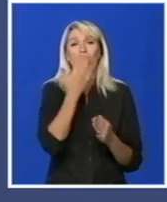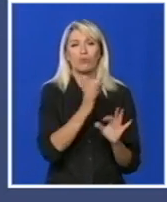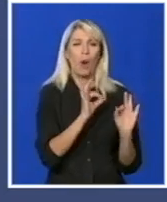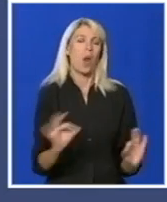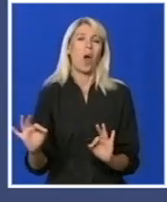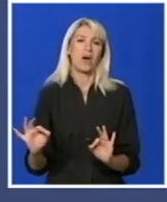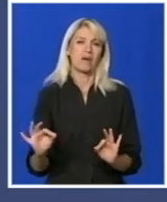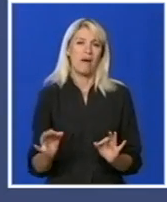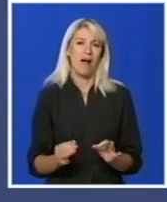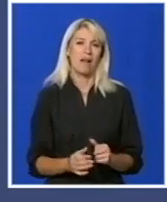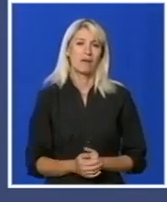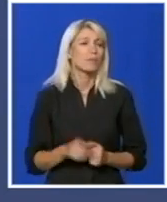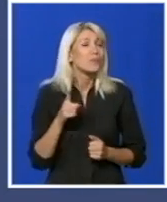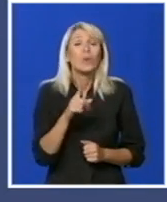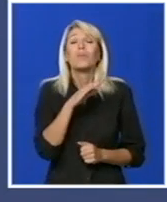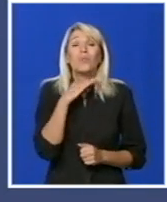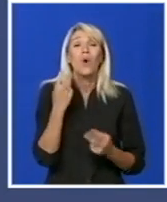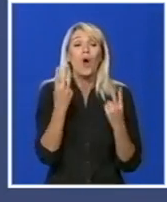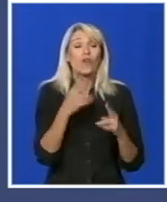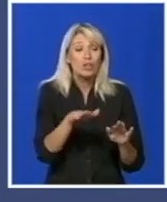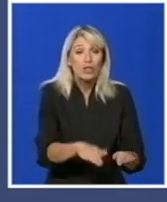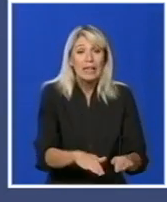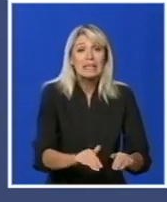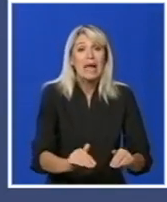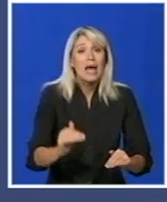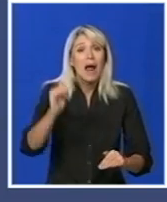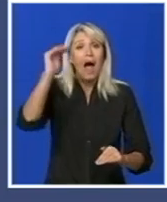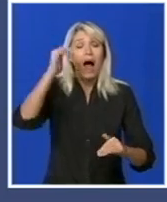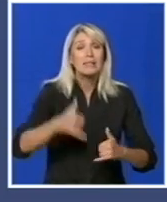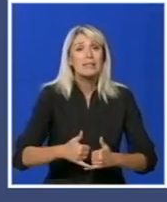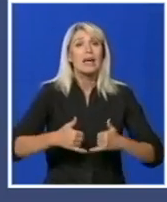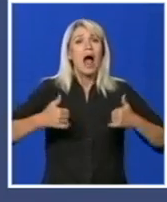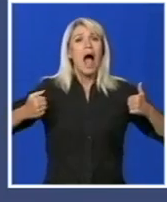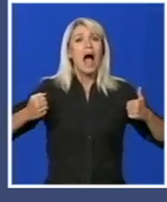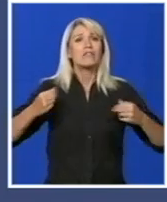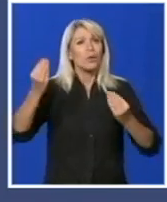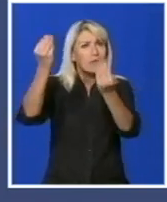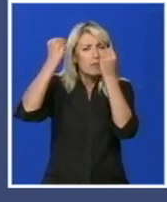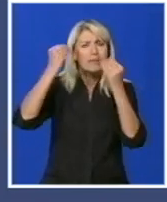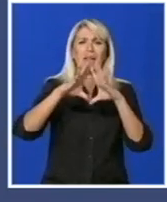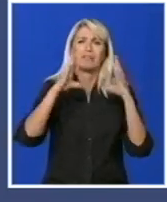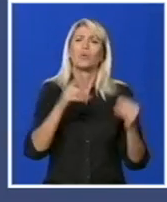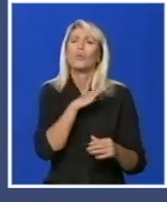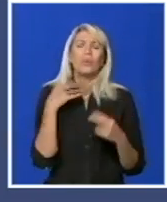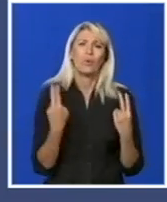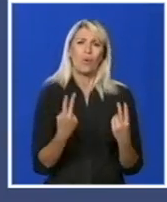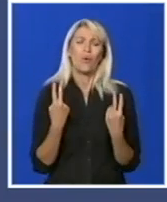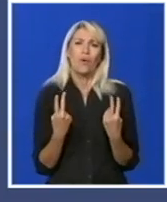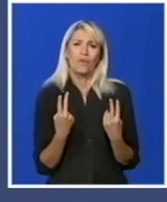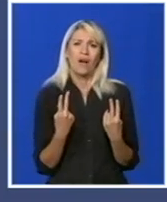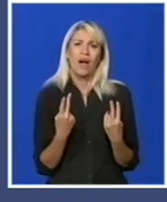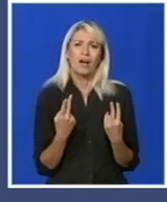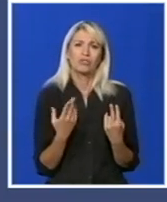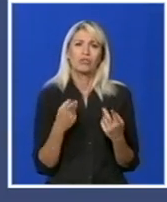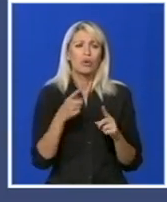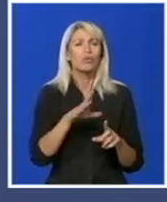da krenu u školu. To je mnogo bitno za njihov rast, za njihov razvoj, za njihovu edukaciju, jer to pričaju